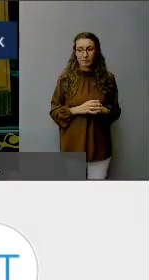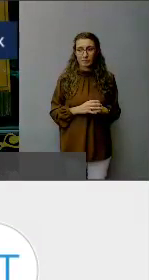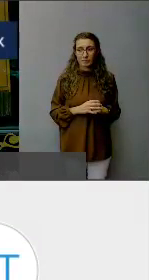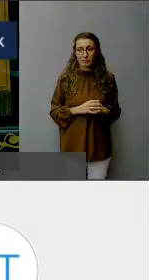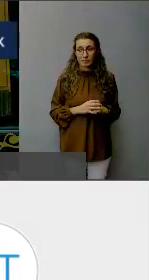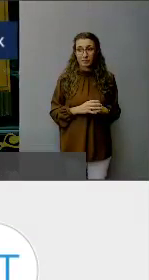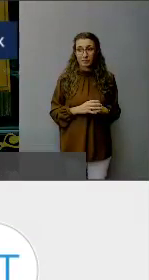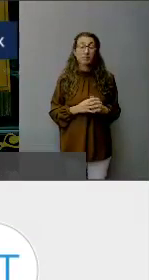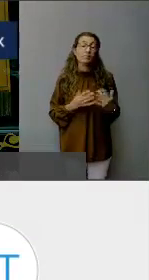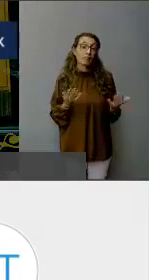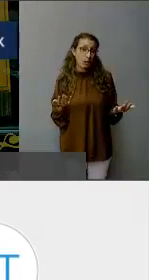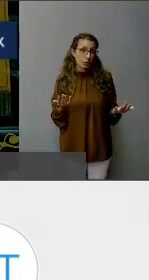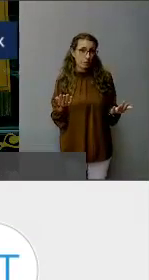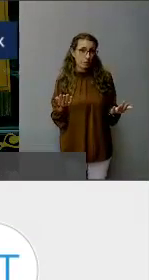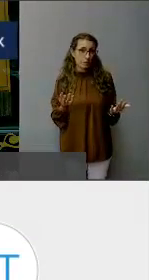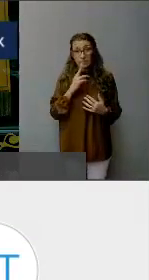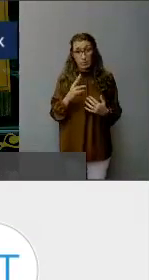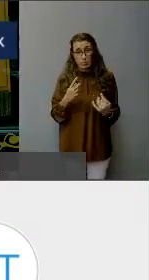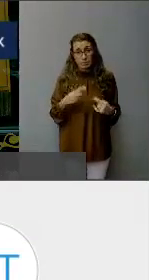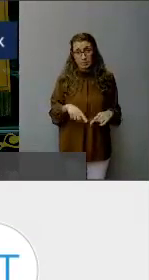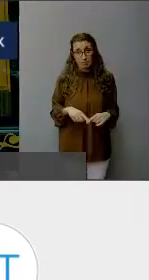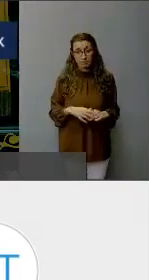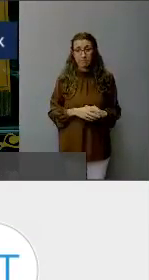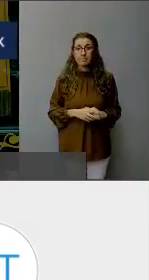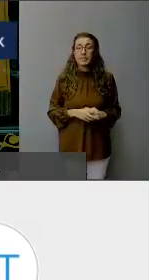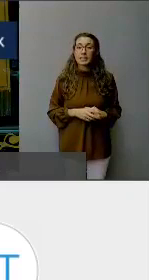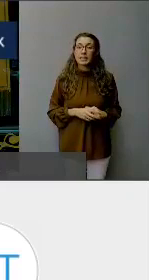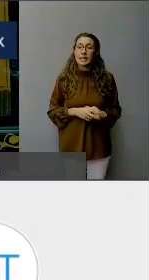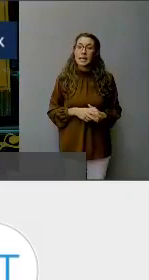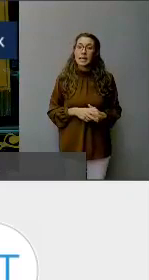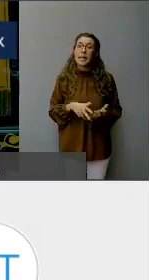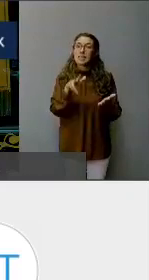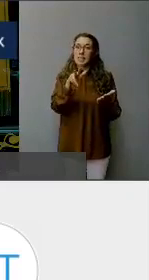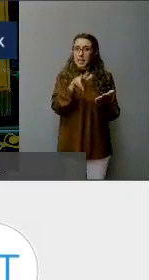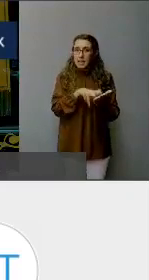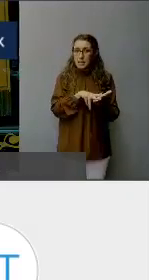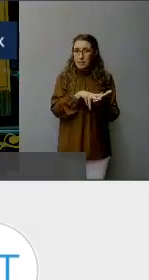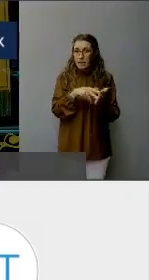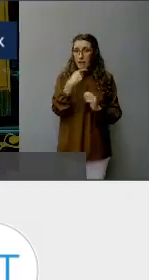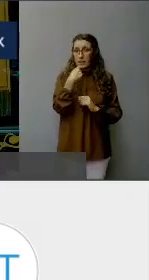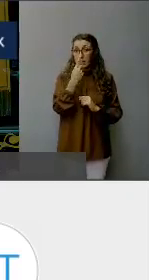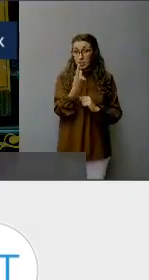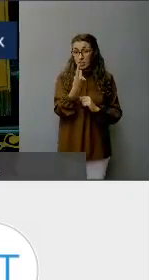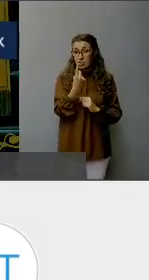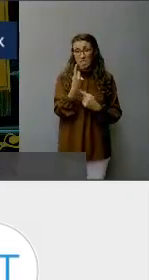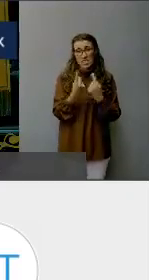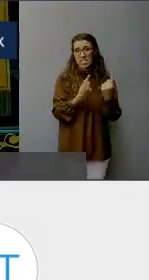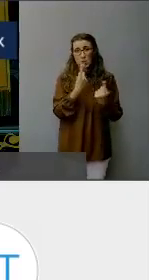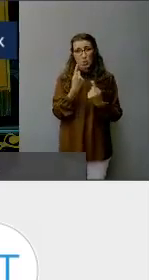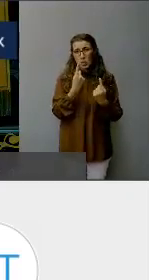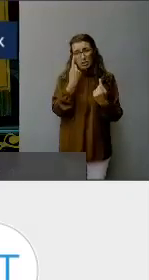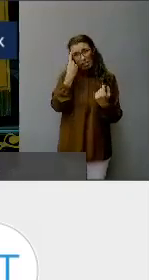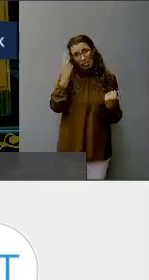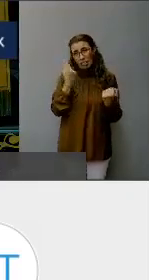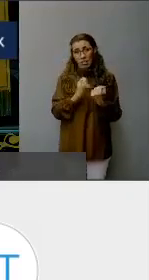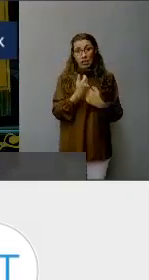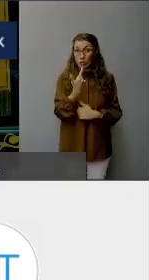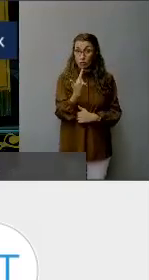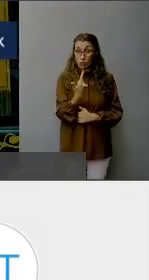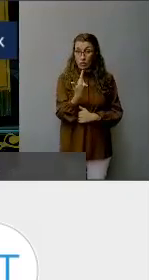la risposta a questa la delibera d'atto dell'insussistenza di situazioni di conflitto di interesse e tutta la documentazione